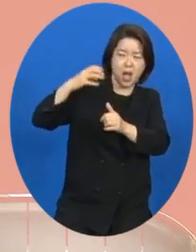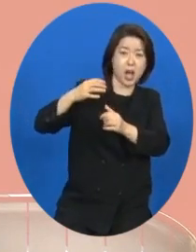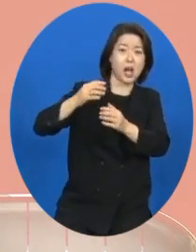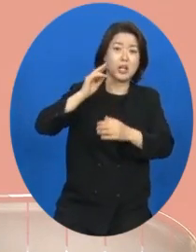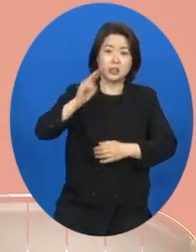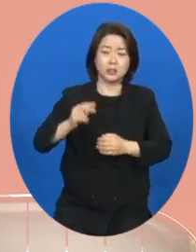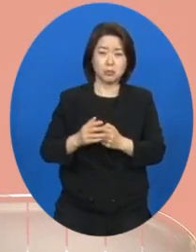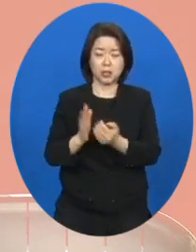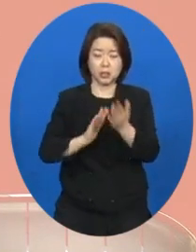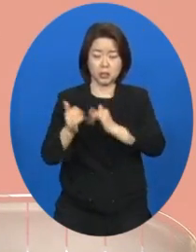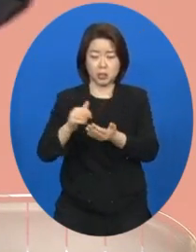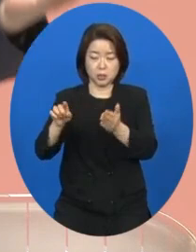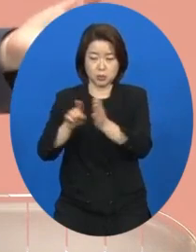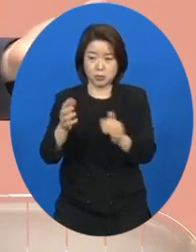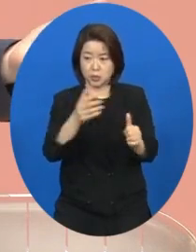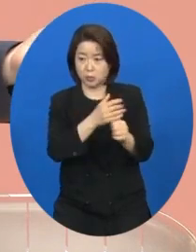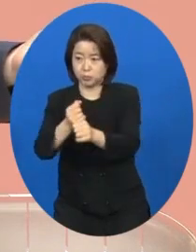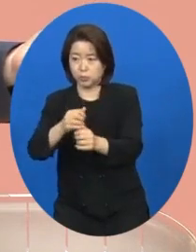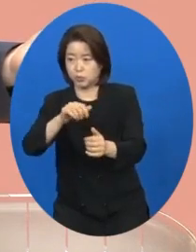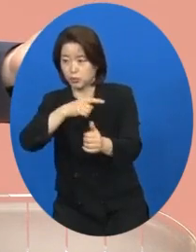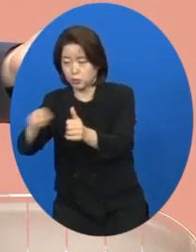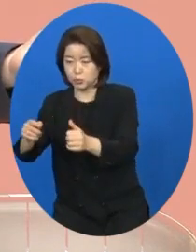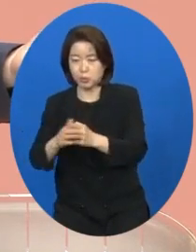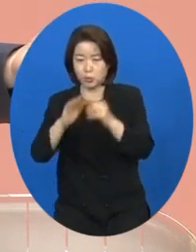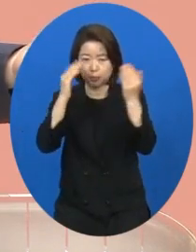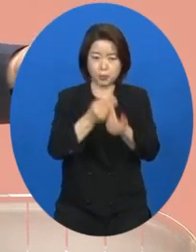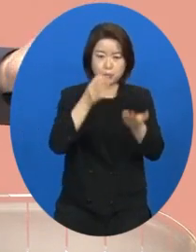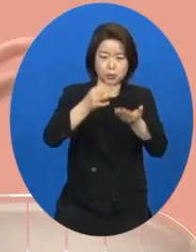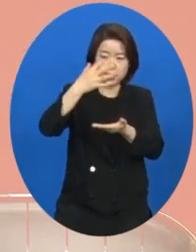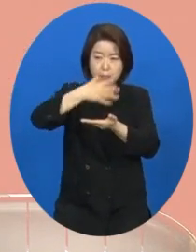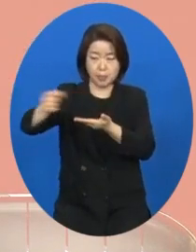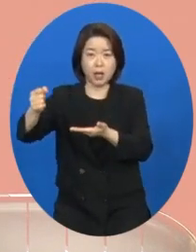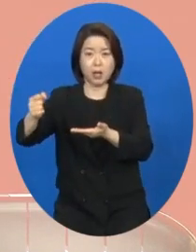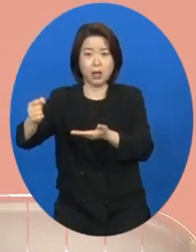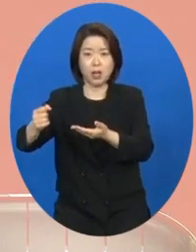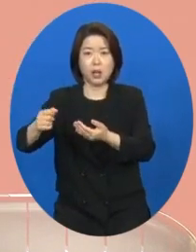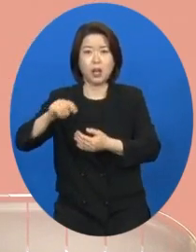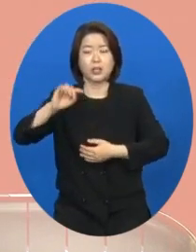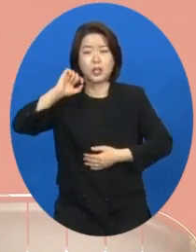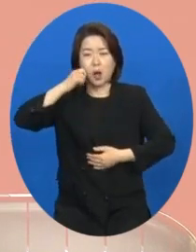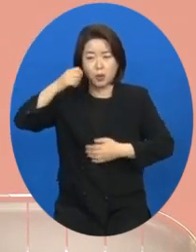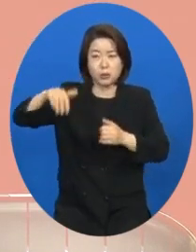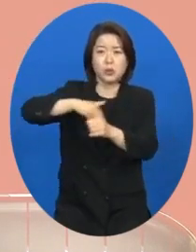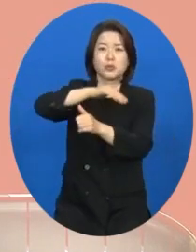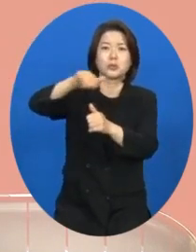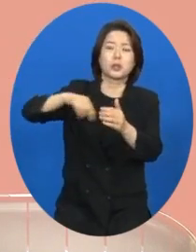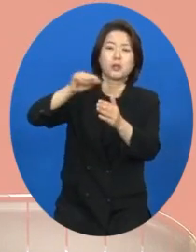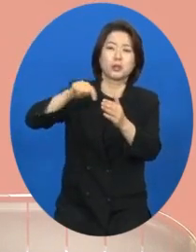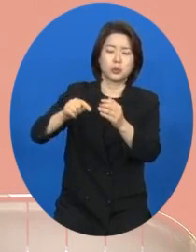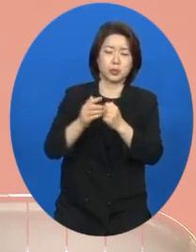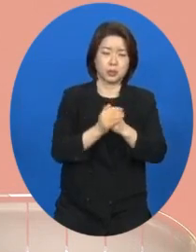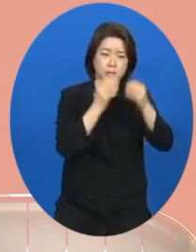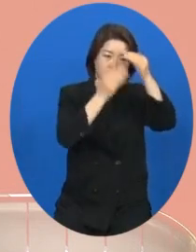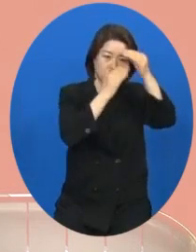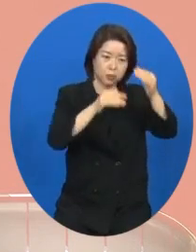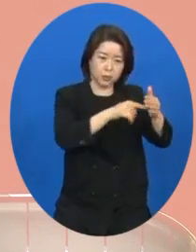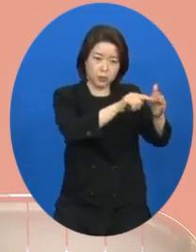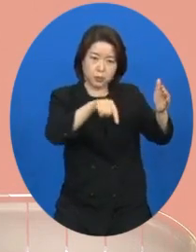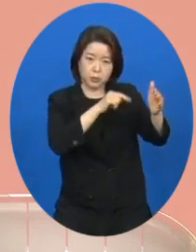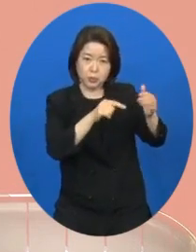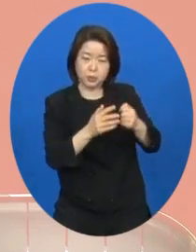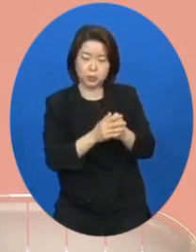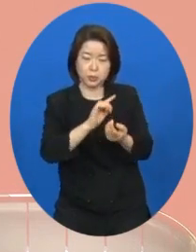믿으면 붙들려가서 죽게도 되고 모든 재산 다 잃어버려요. 이런 상황 속에 성도들 사이가